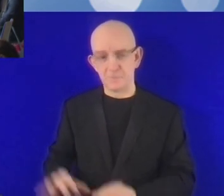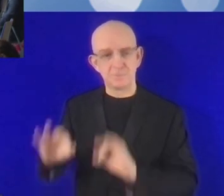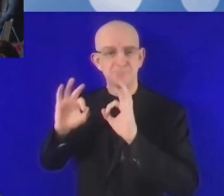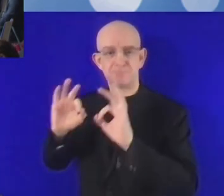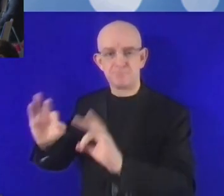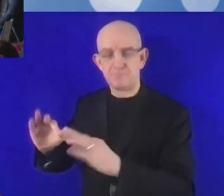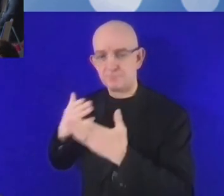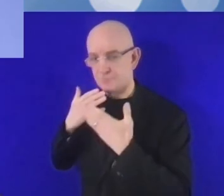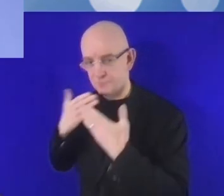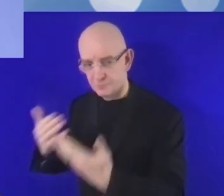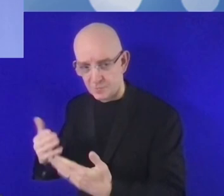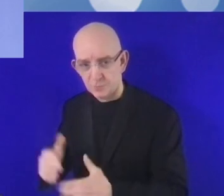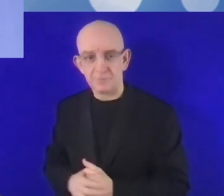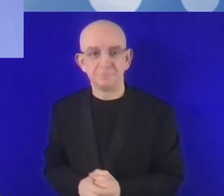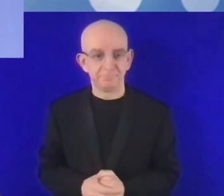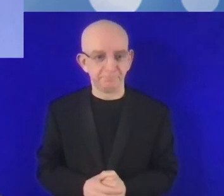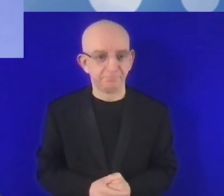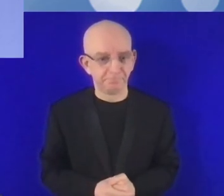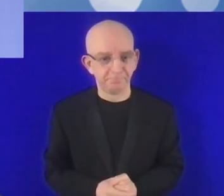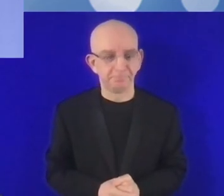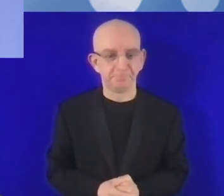非常感谢。